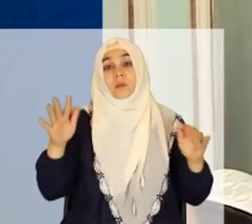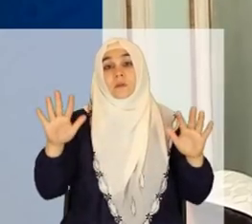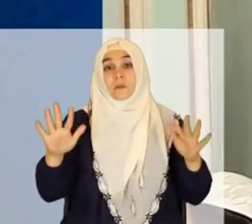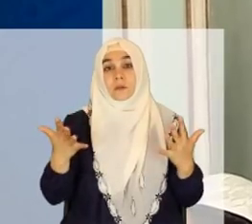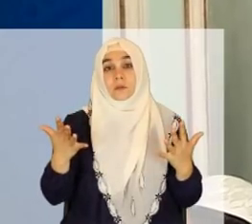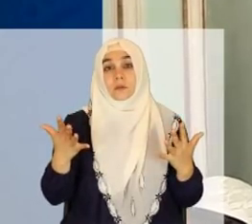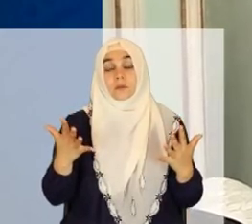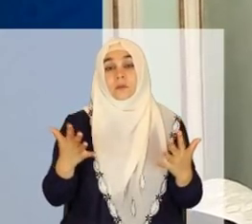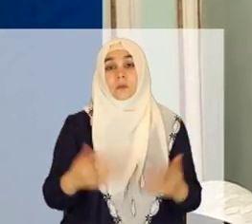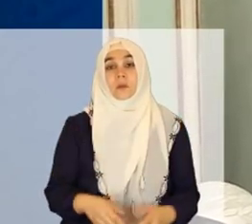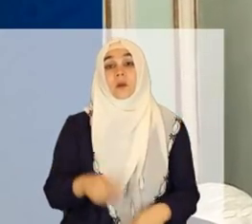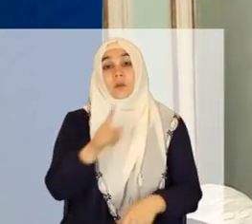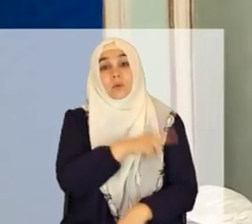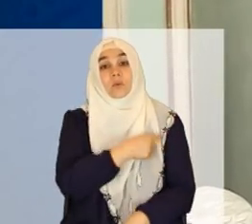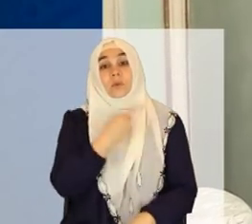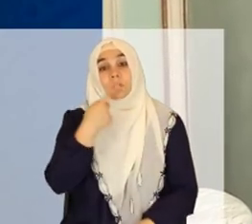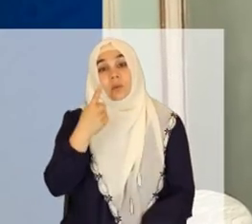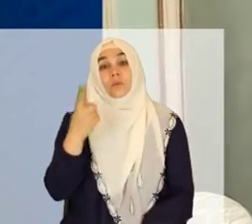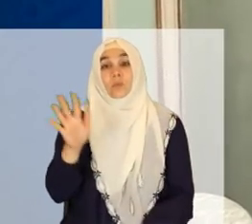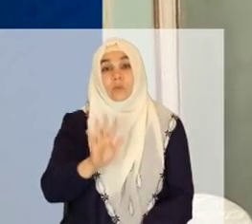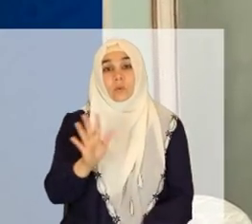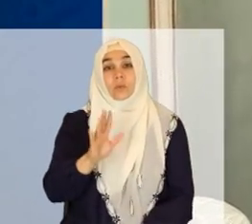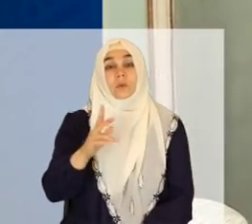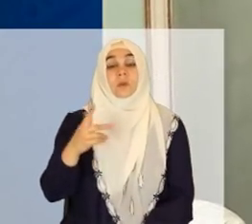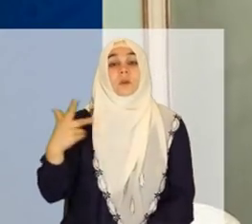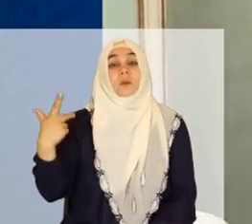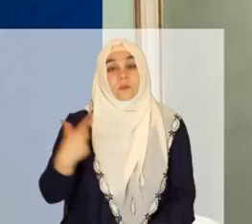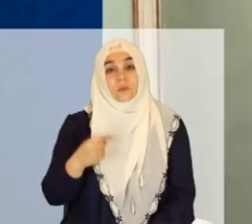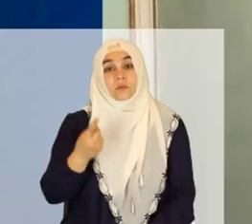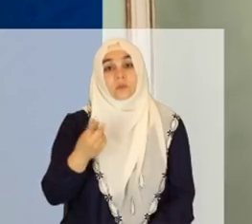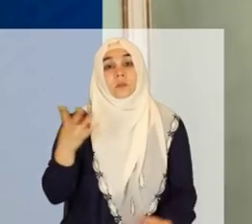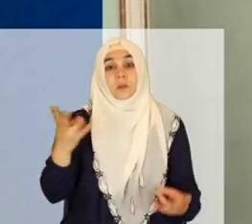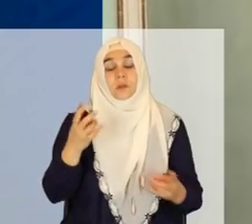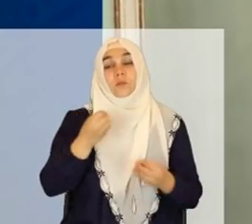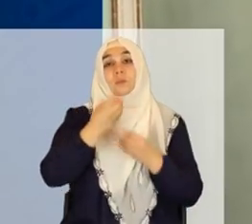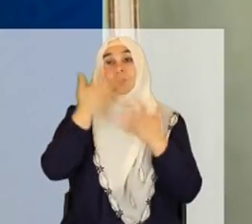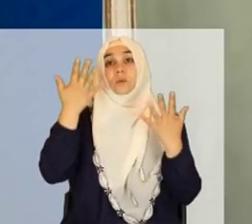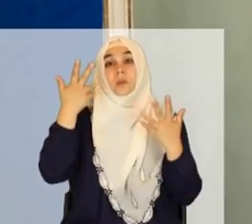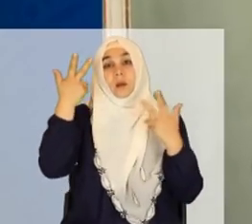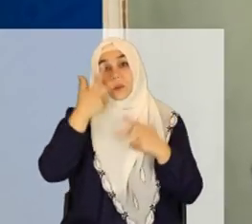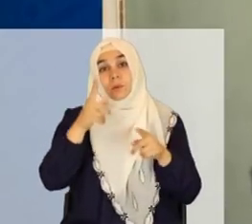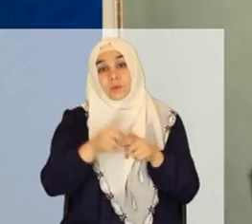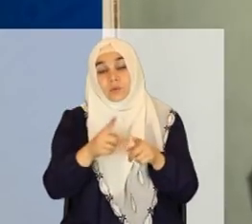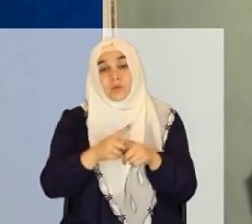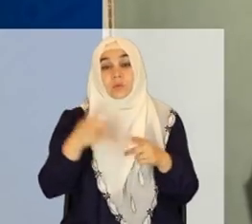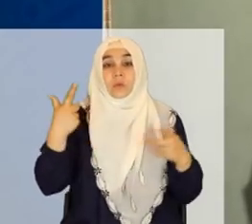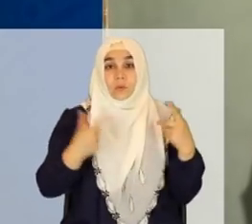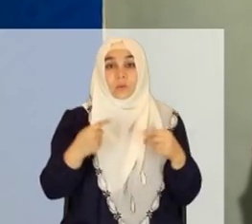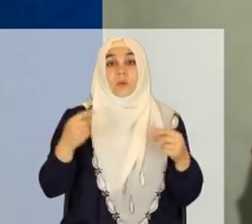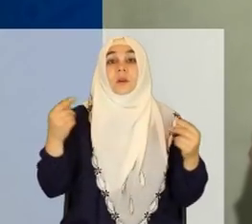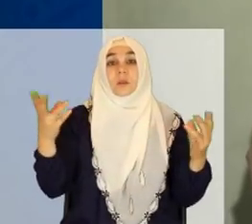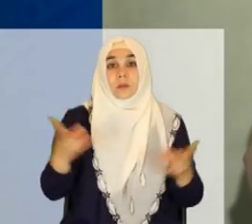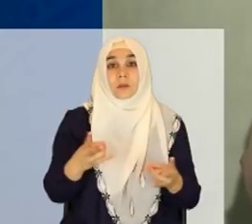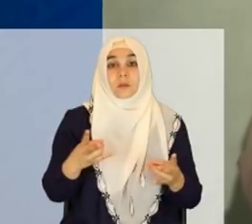mabodo doktorlar aytayaptiki, siz kasalingiz shuki, kunduzi ham, kunni o'rtasida ham ukol olishingiz